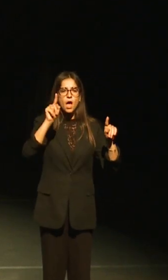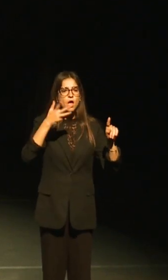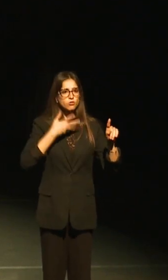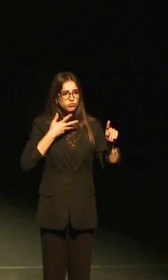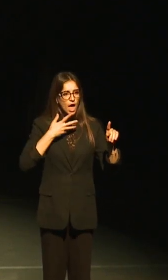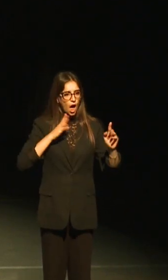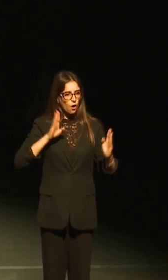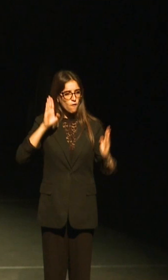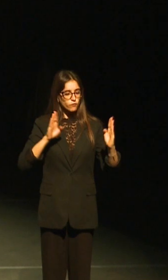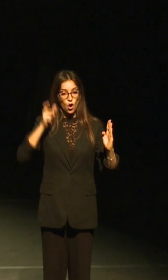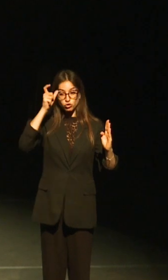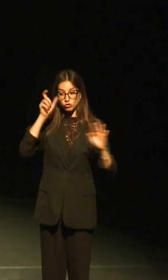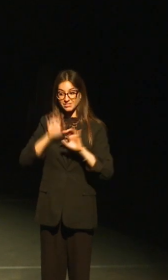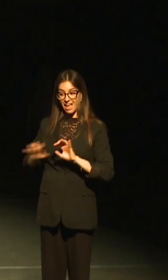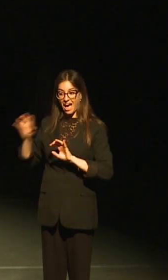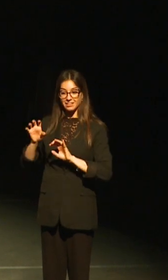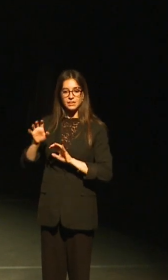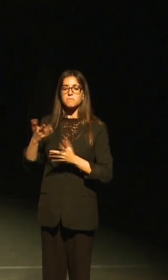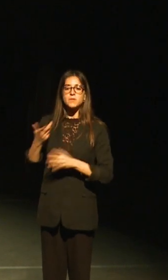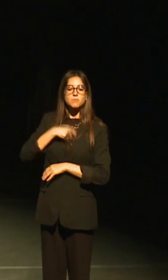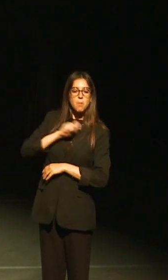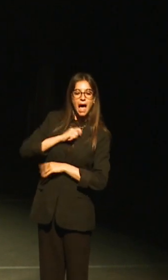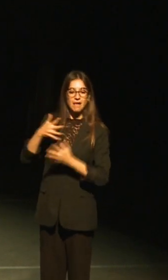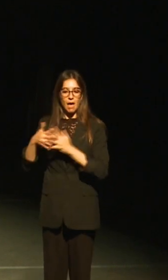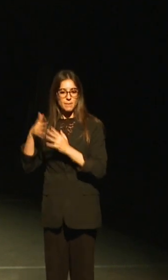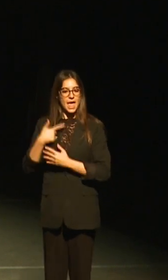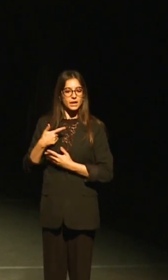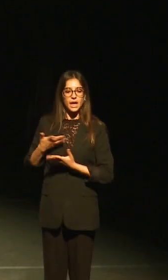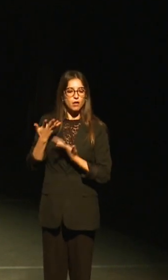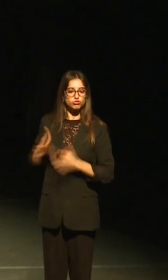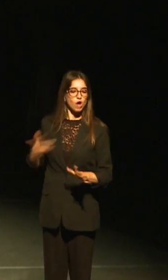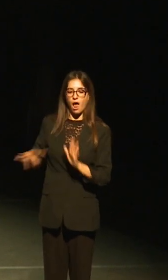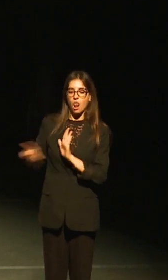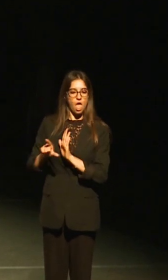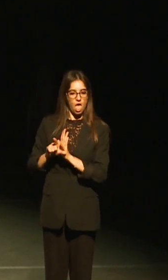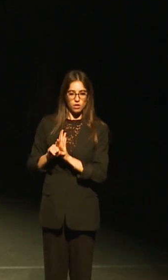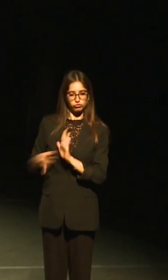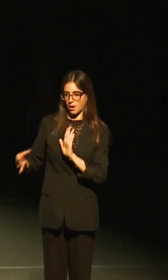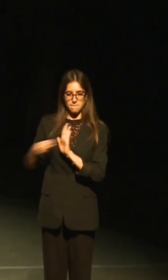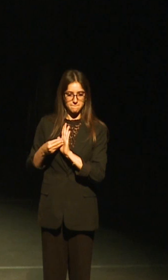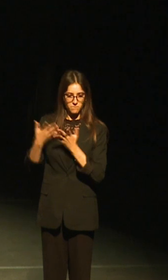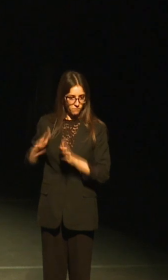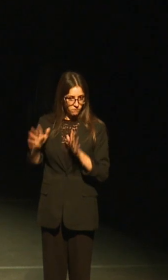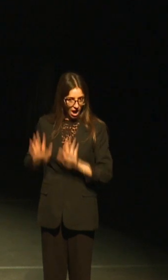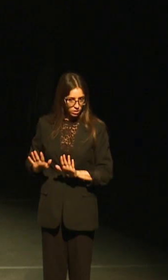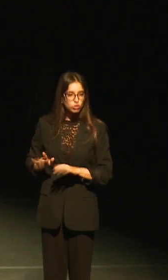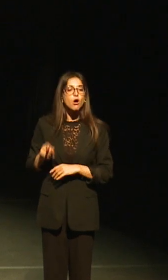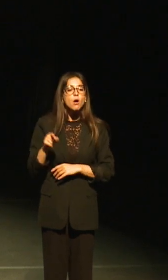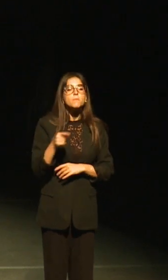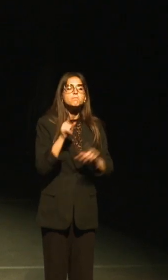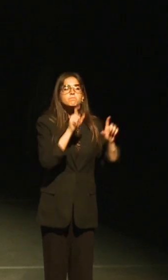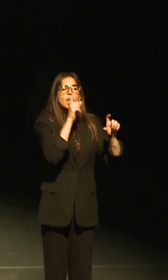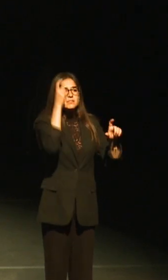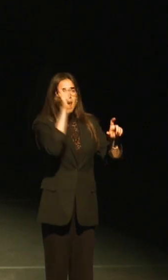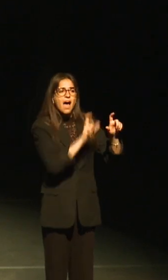hanno subito approvato il matrimonio di qualità Io tipo la Spagna gli Stati Uniti altri paesi simili a noi come cultura Giuri dica hanno prima fatto un passo